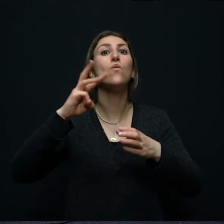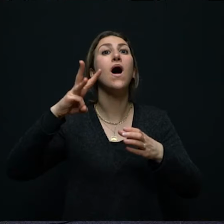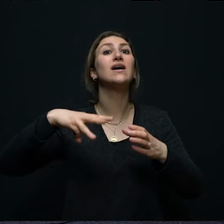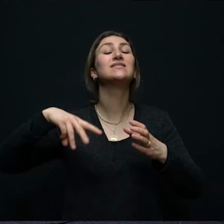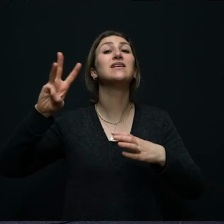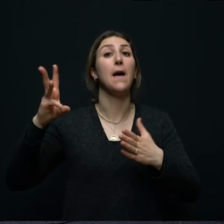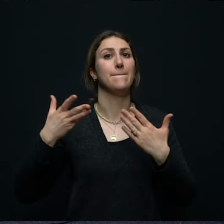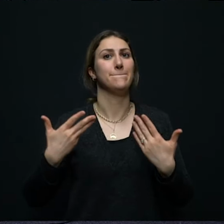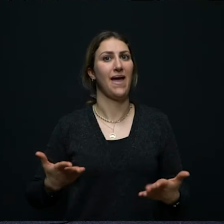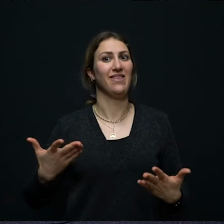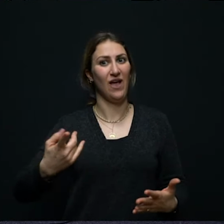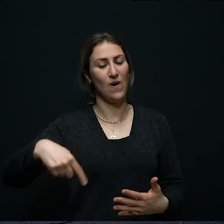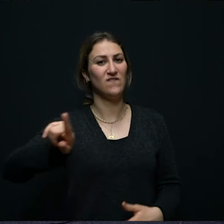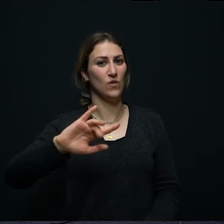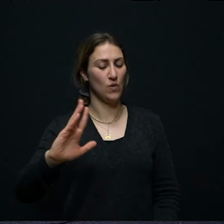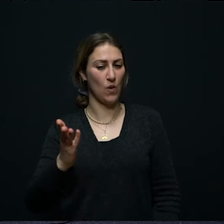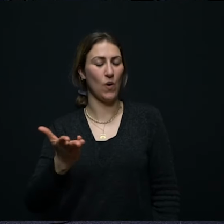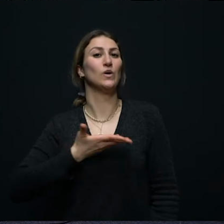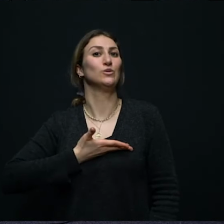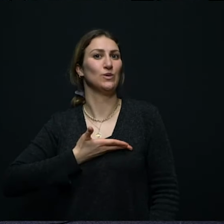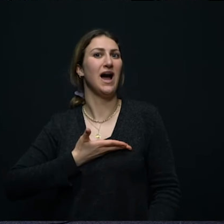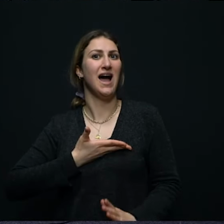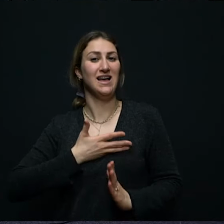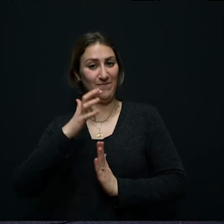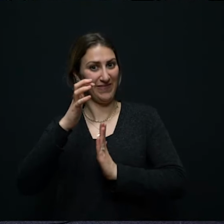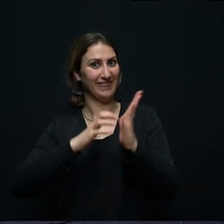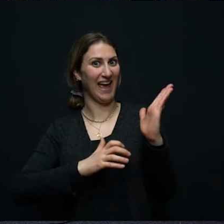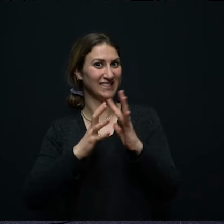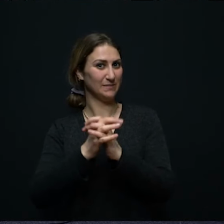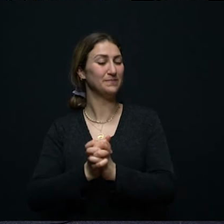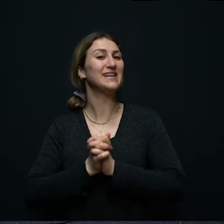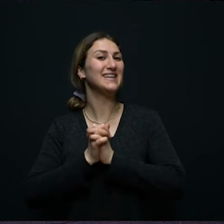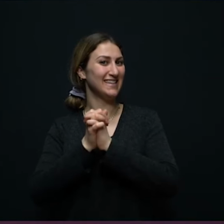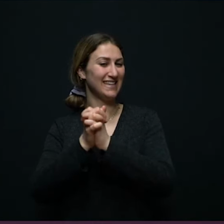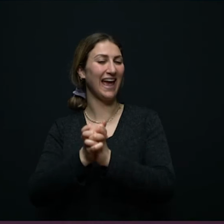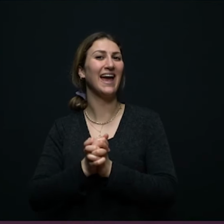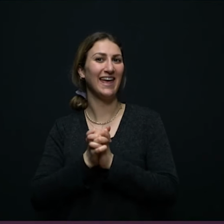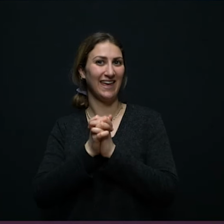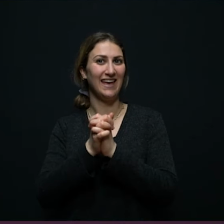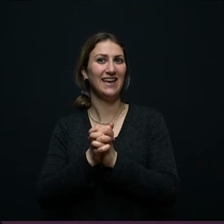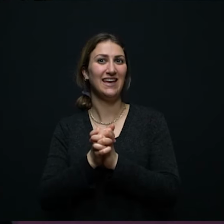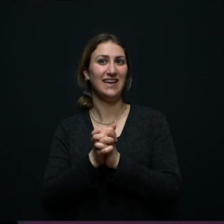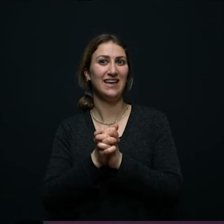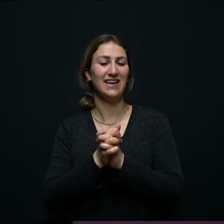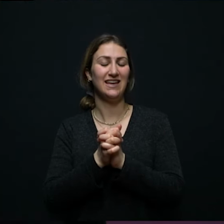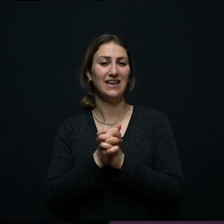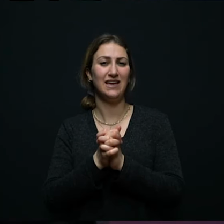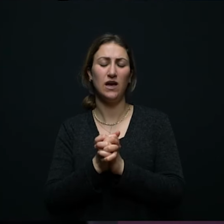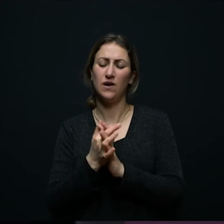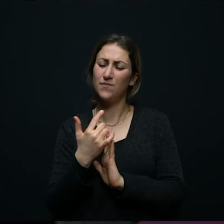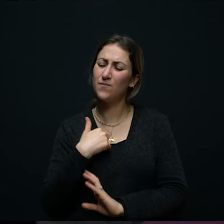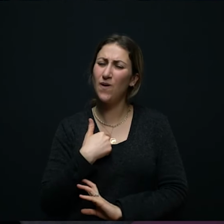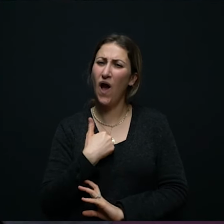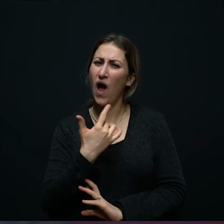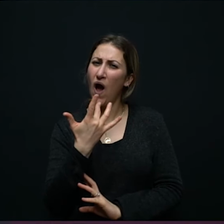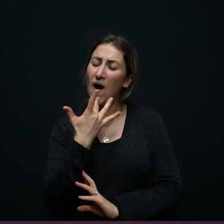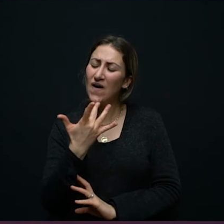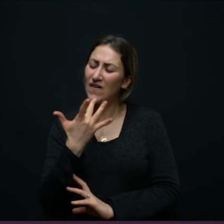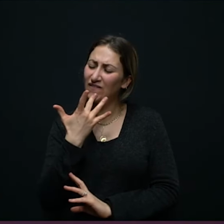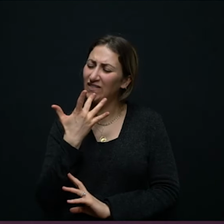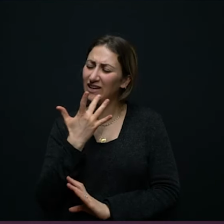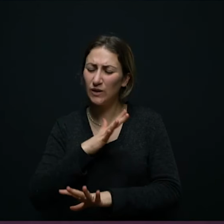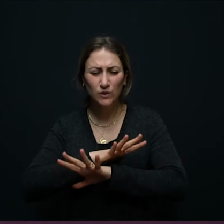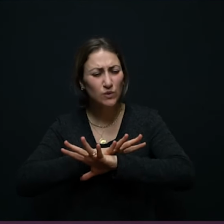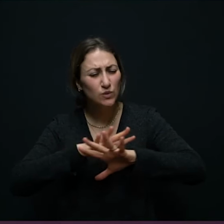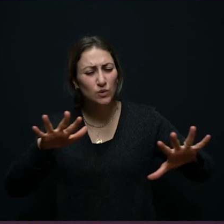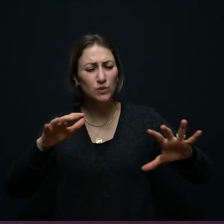cette prière elle dit ceci je vous invite vraiment à vivre cette prière je voudrais que cette prière vous puissiez en faire votre